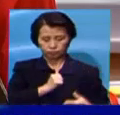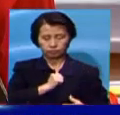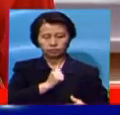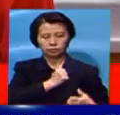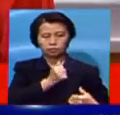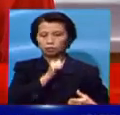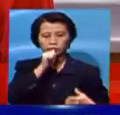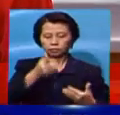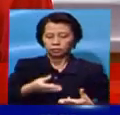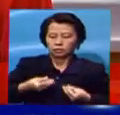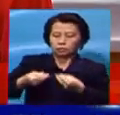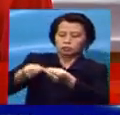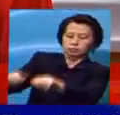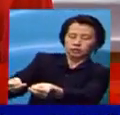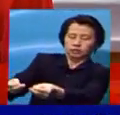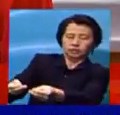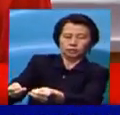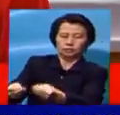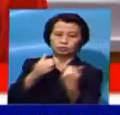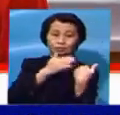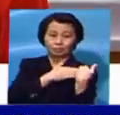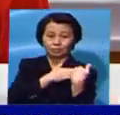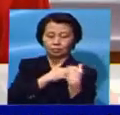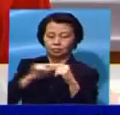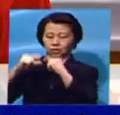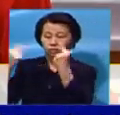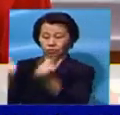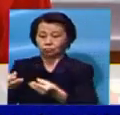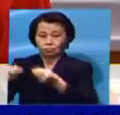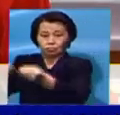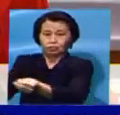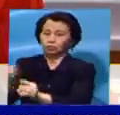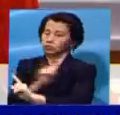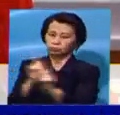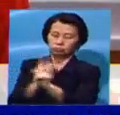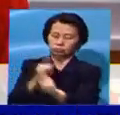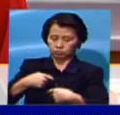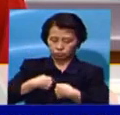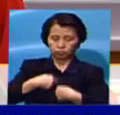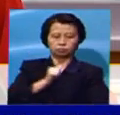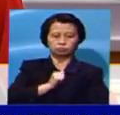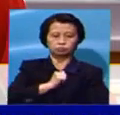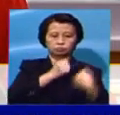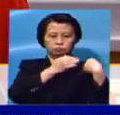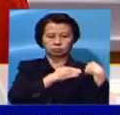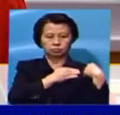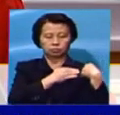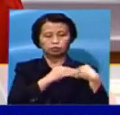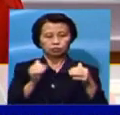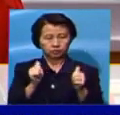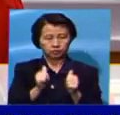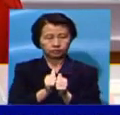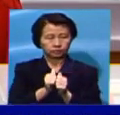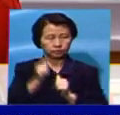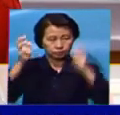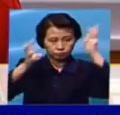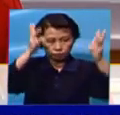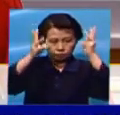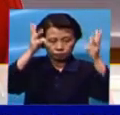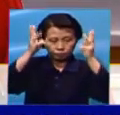tanggungjawab satu kumpulan saja dengan kebimbangan